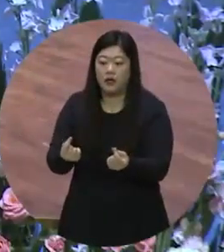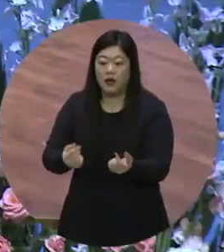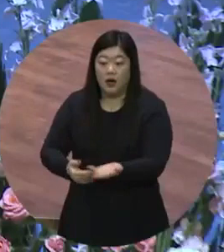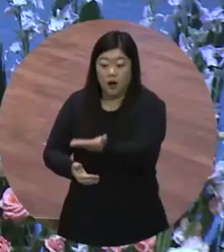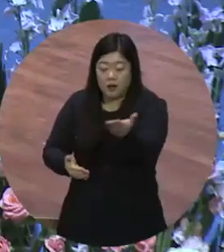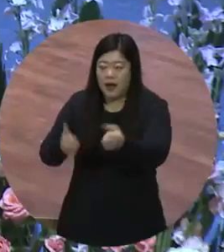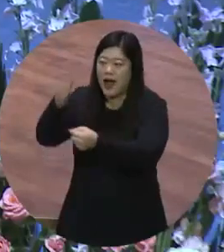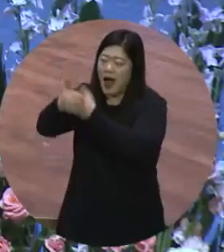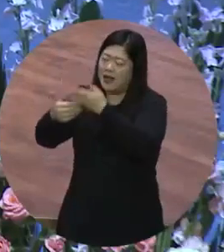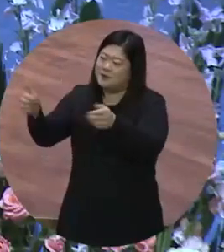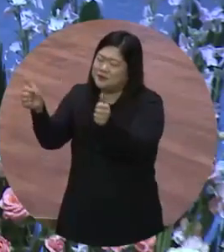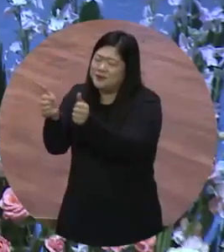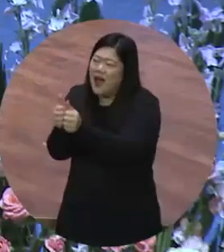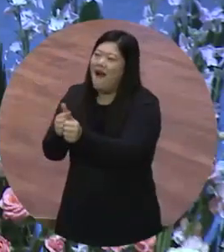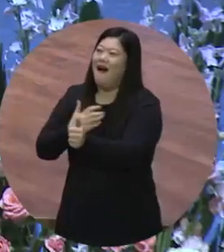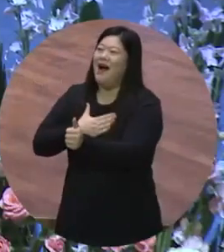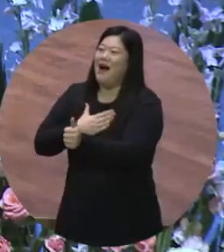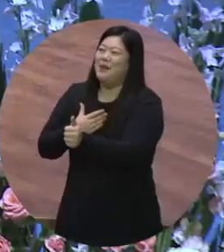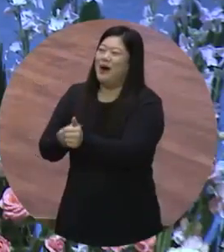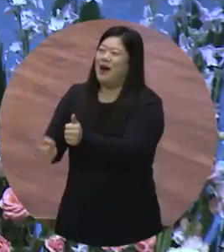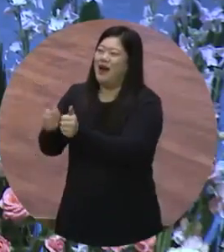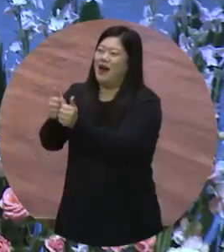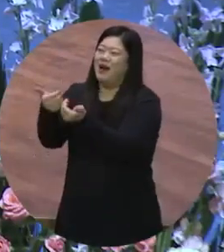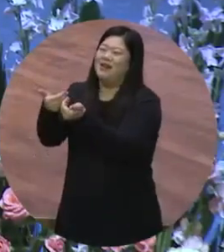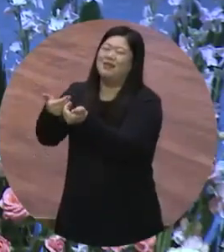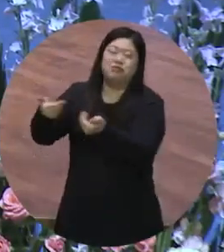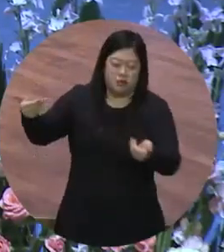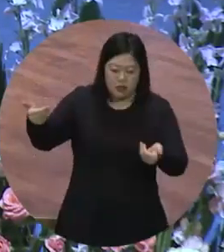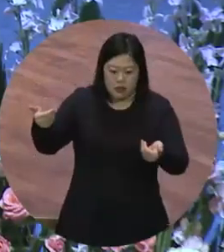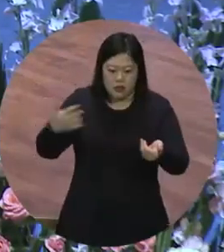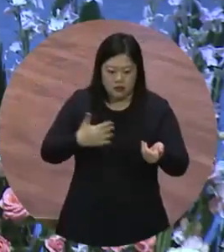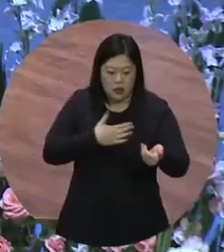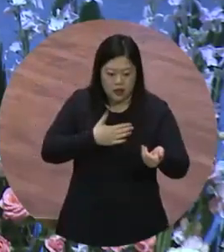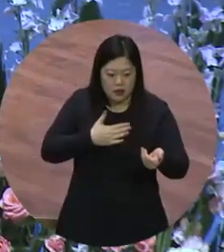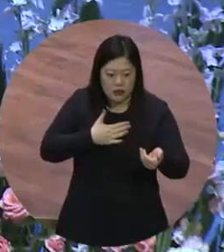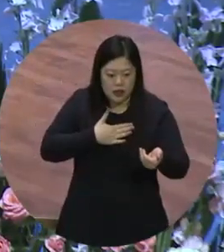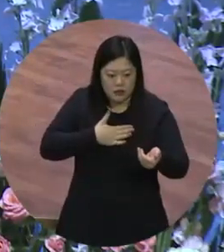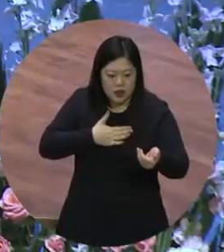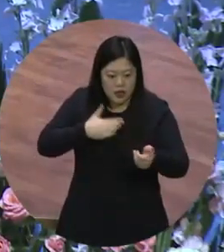떠난 사람들은 어머니 품을 떠난 것처럼 불안이 떠나지 않습니다.